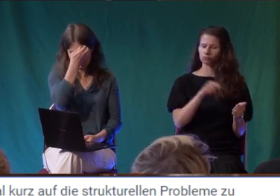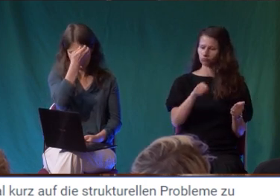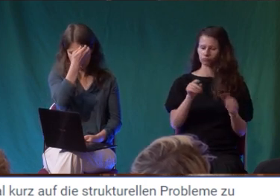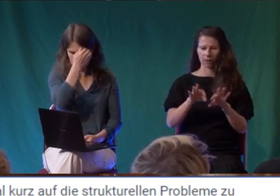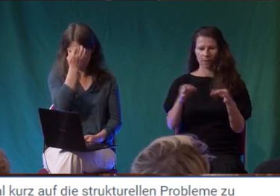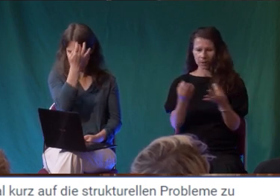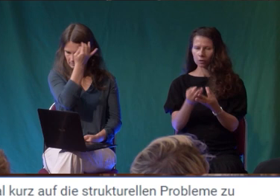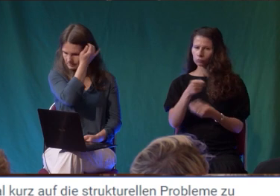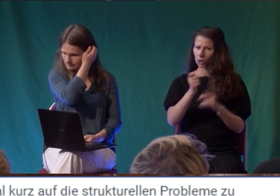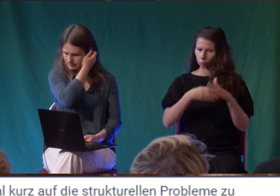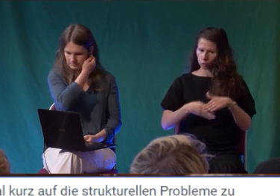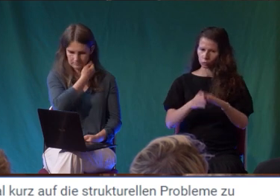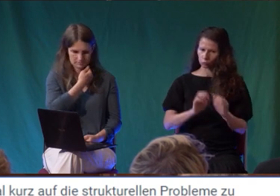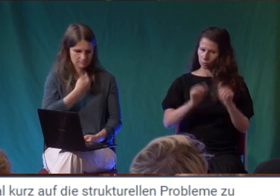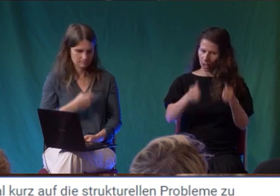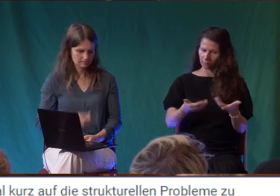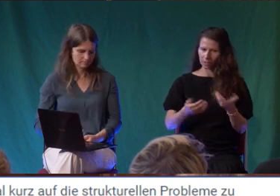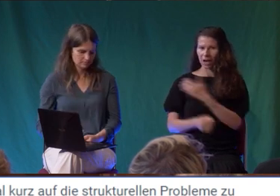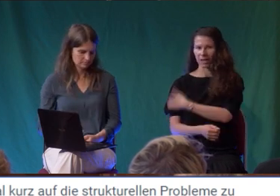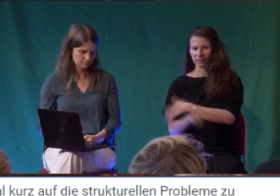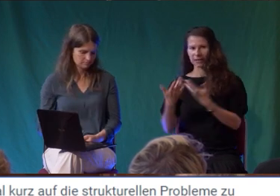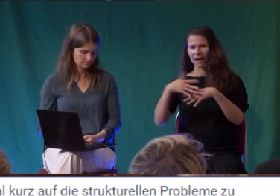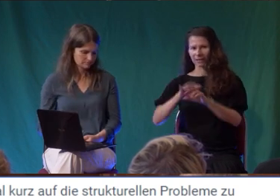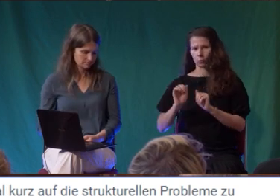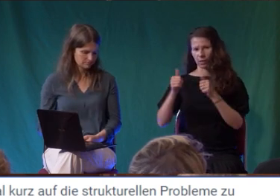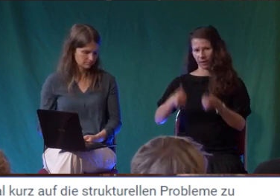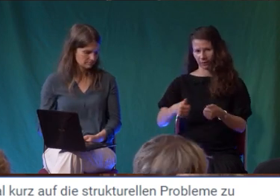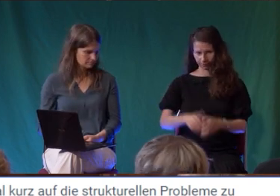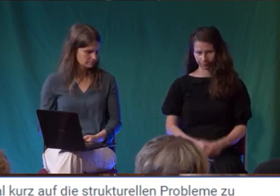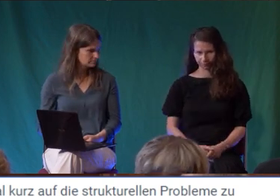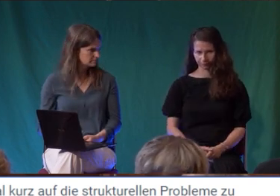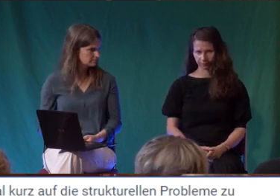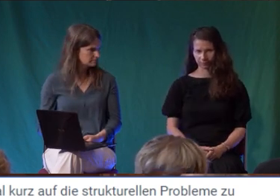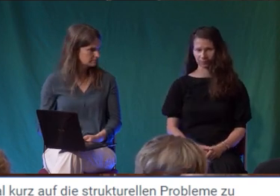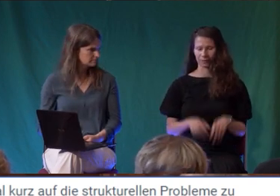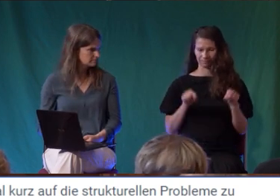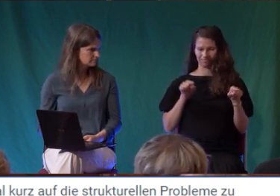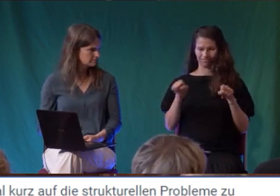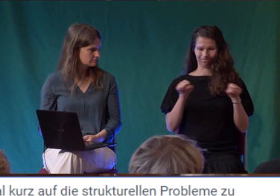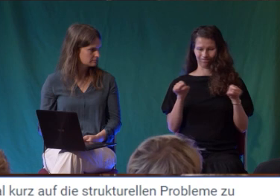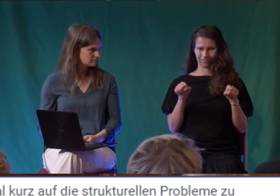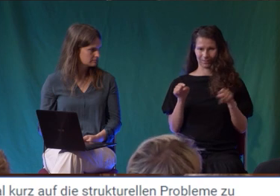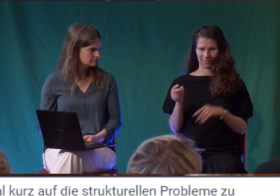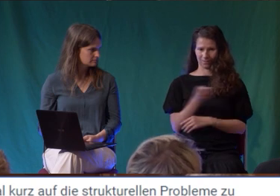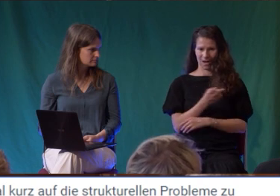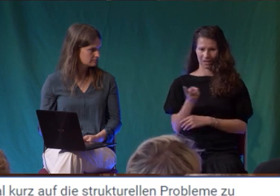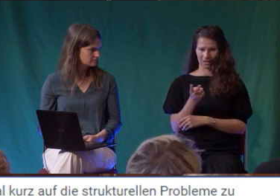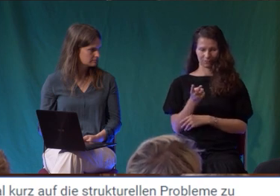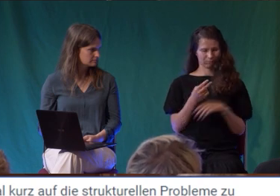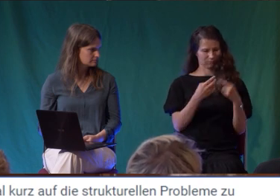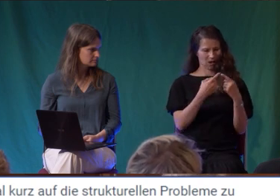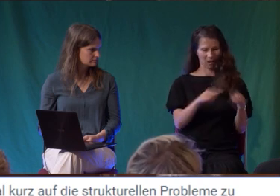Familie geben kann oder gibt und auf der anderen Seite die Eingliederungshilfe und das sind zwei hilfe-systeme die komplett unterschiedlich